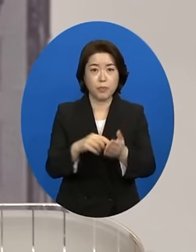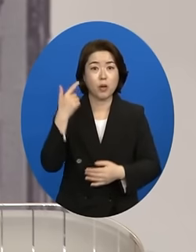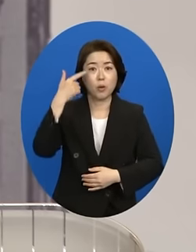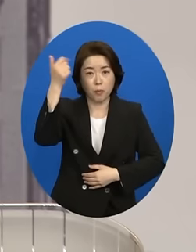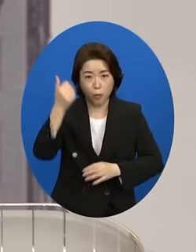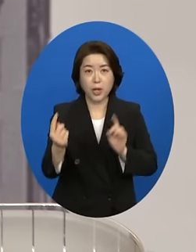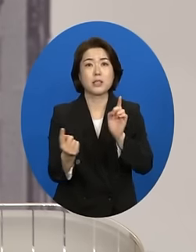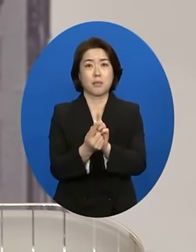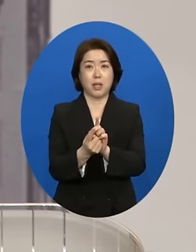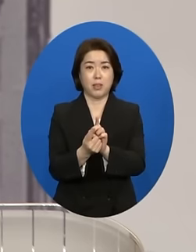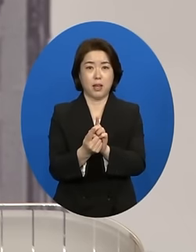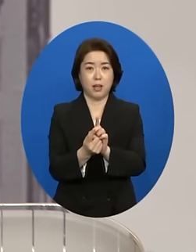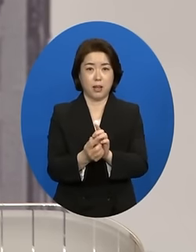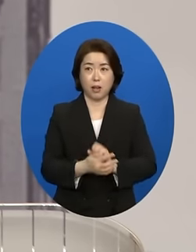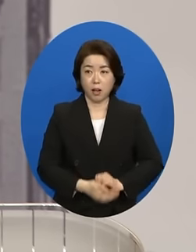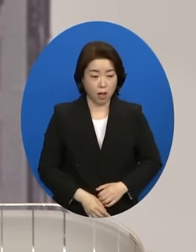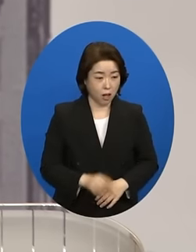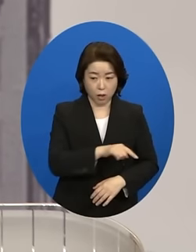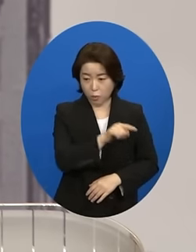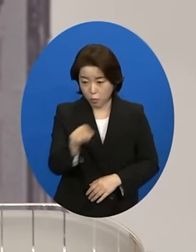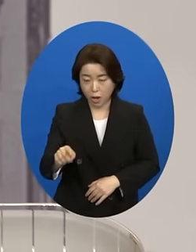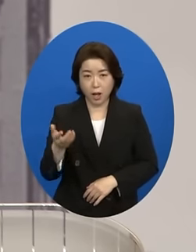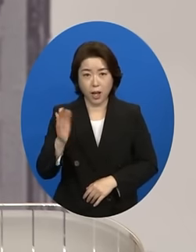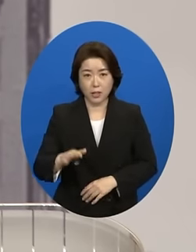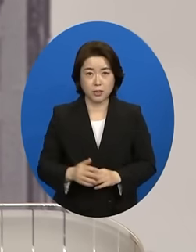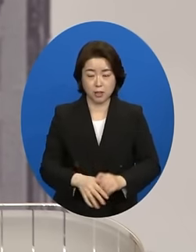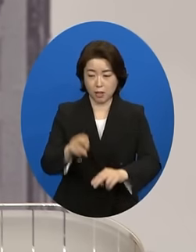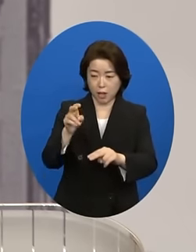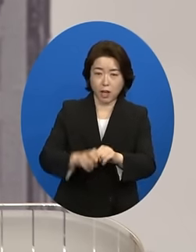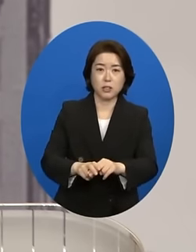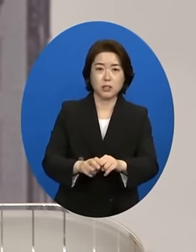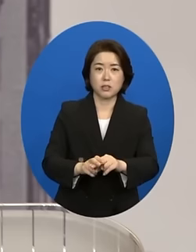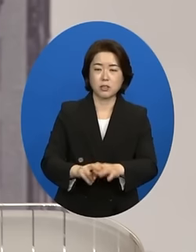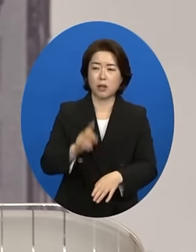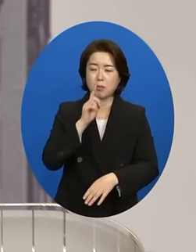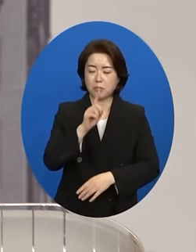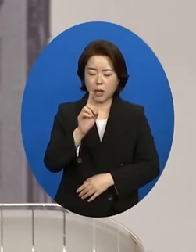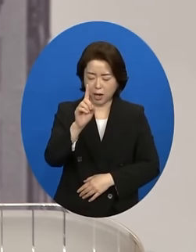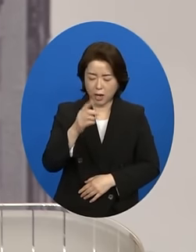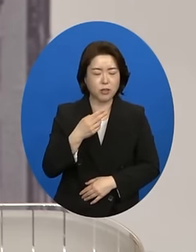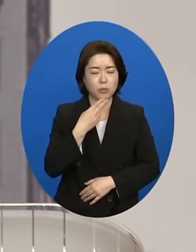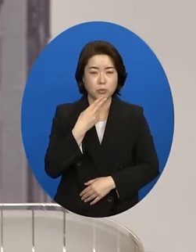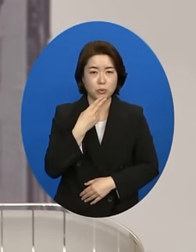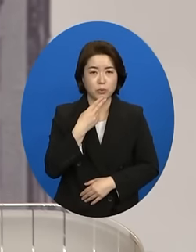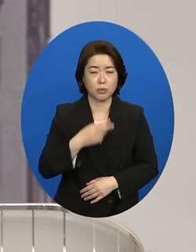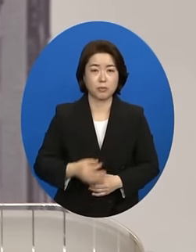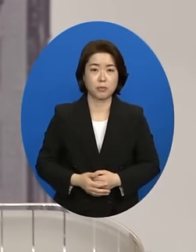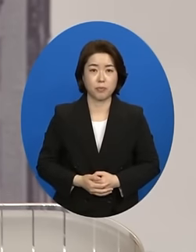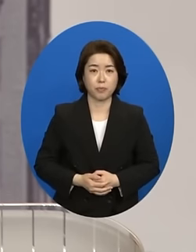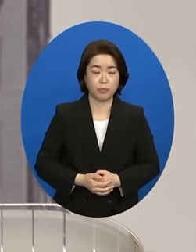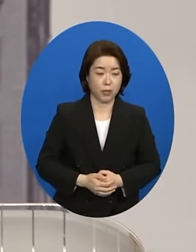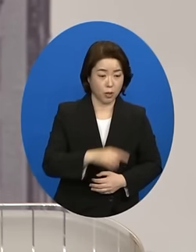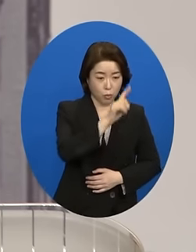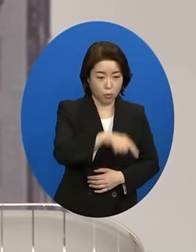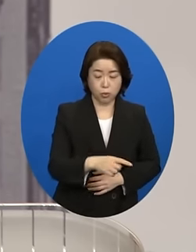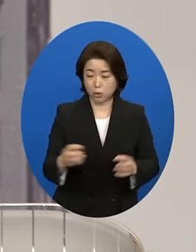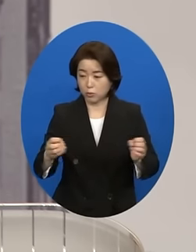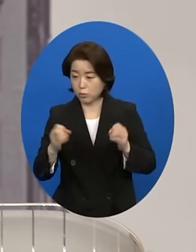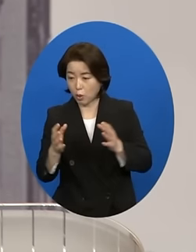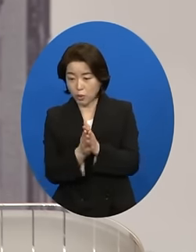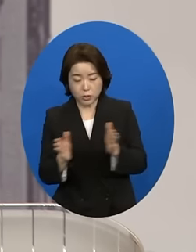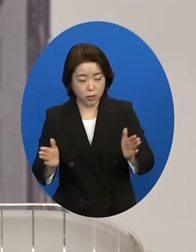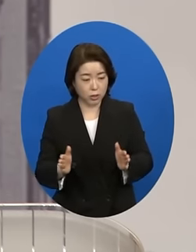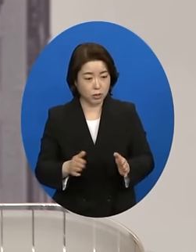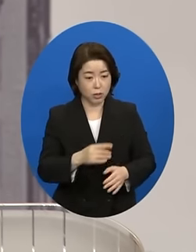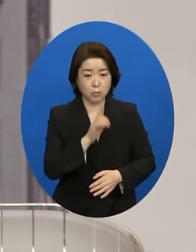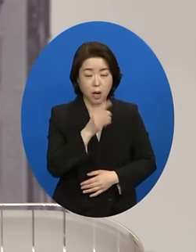됐는데, 만나서 딱 오셨는데 앉아서 아무런 말을 안 하시더래요. 오셔서 무슨 말을 하셔야 될 거 아니에요.